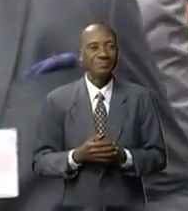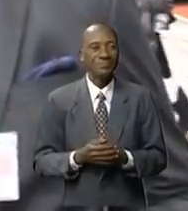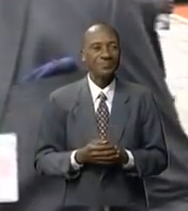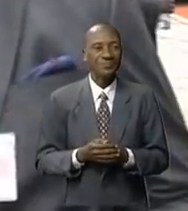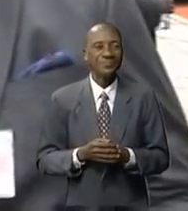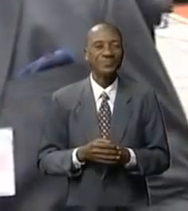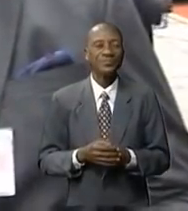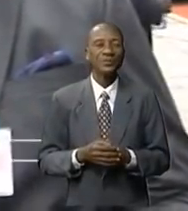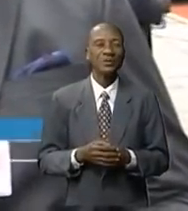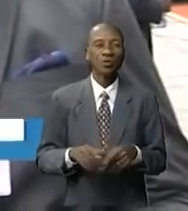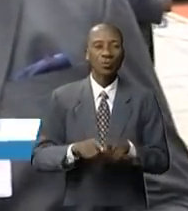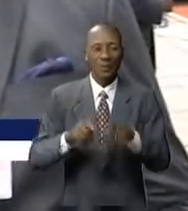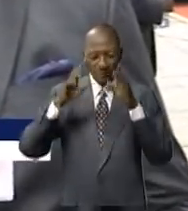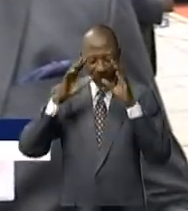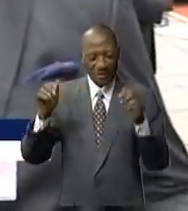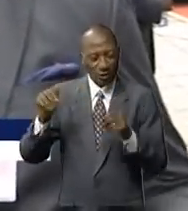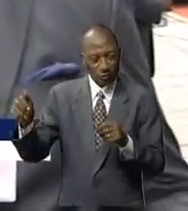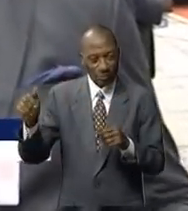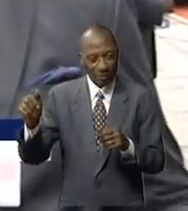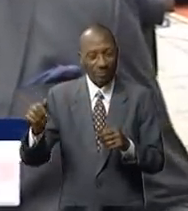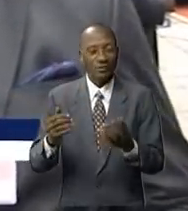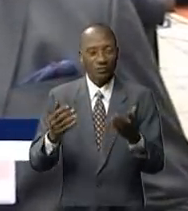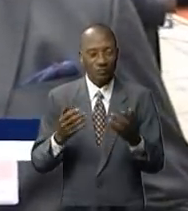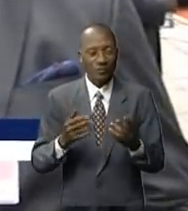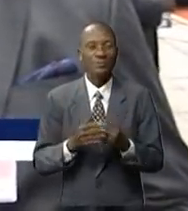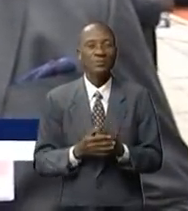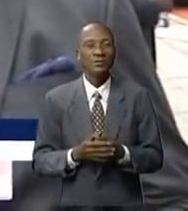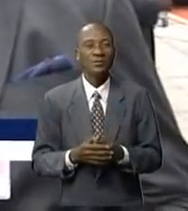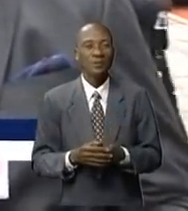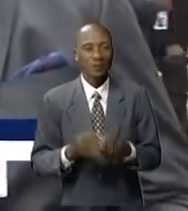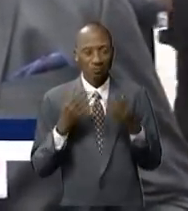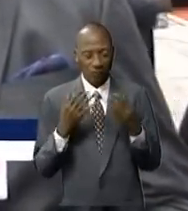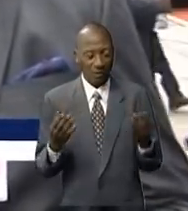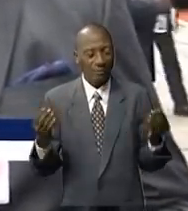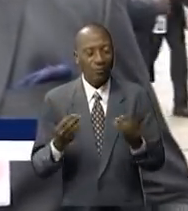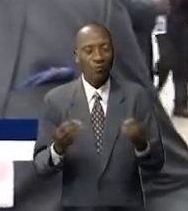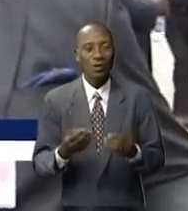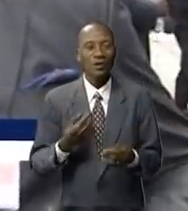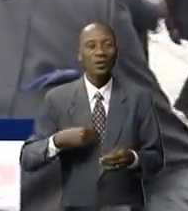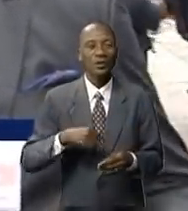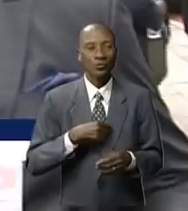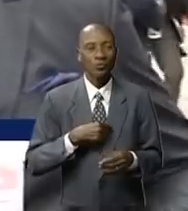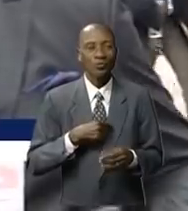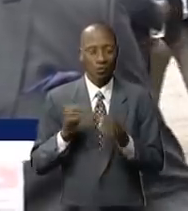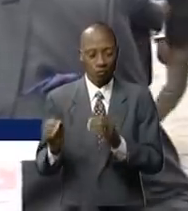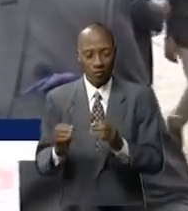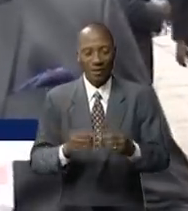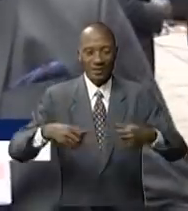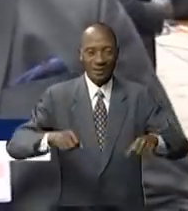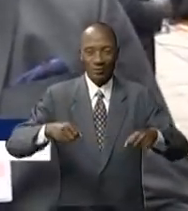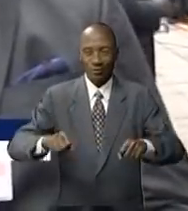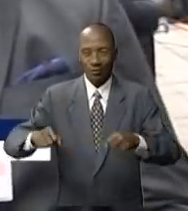reprochait l'État de mal gérer les fonds publics et voilà, les contribuables ne se sentaient plus